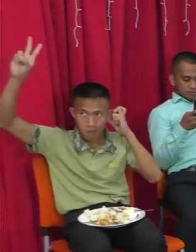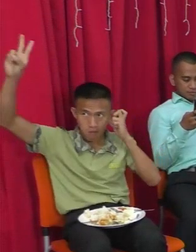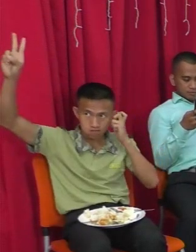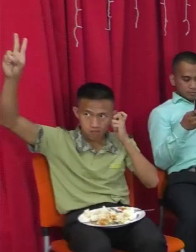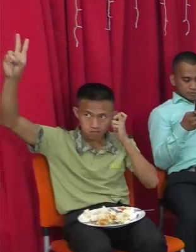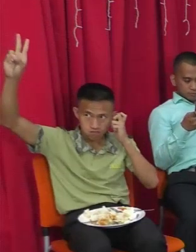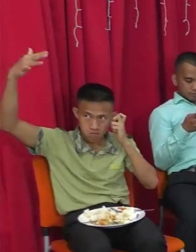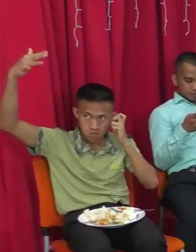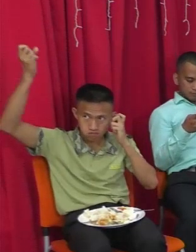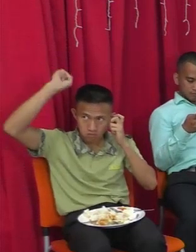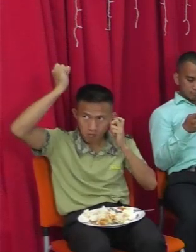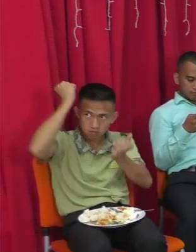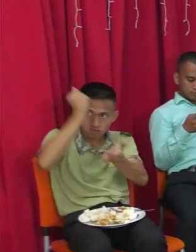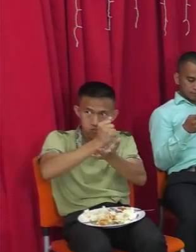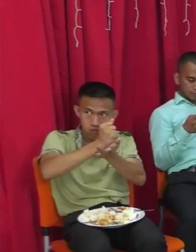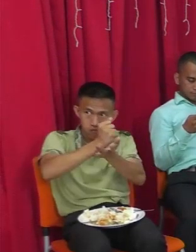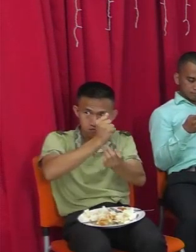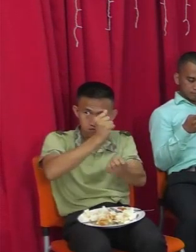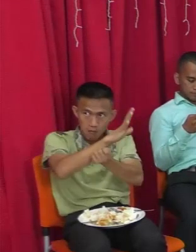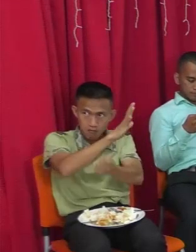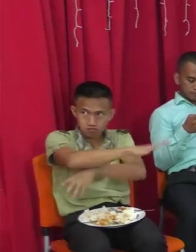Mama Hilda. Hello sa iyo. Hello, Mami.